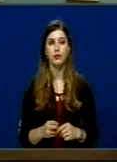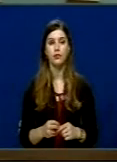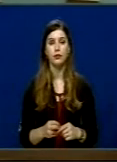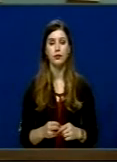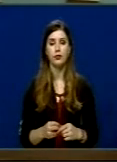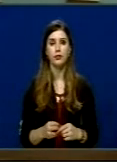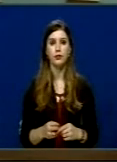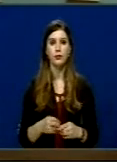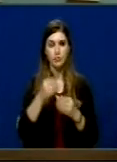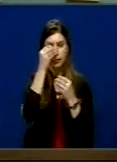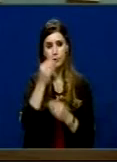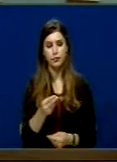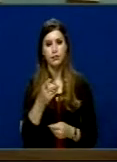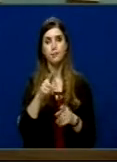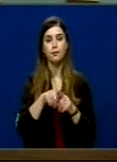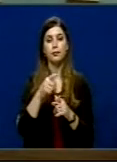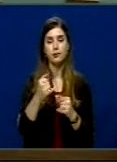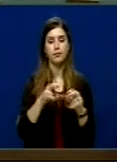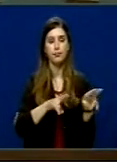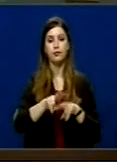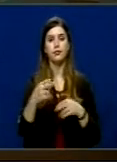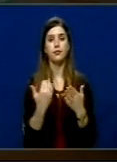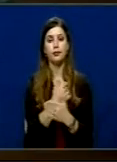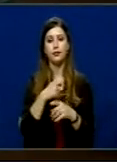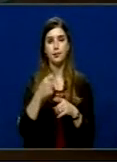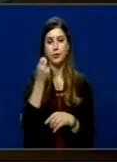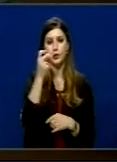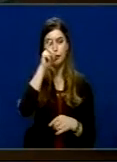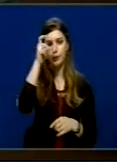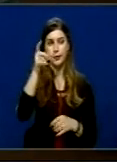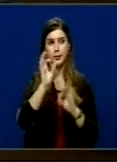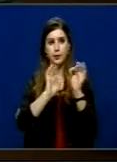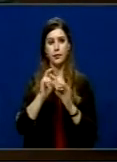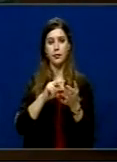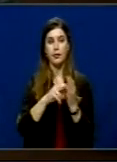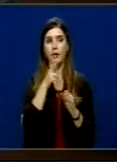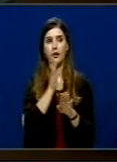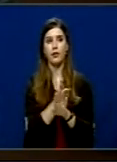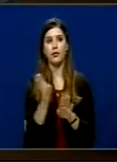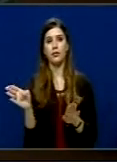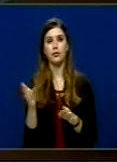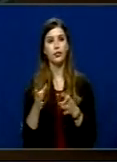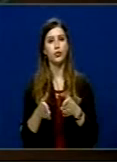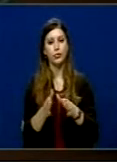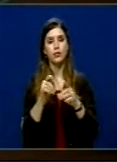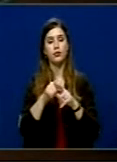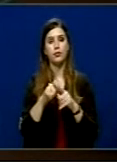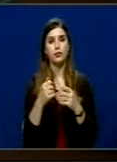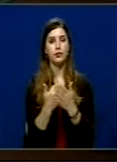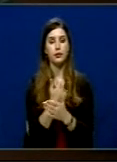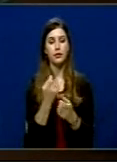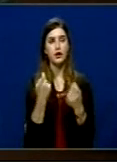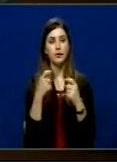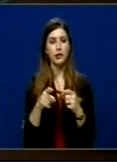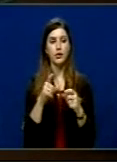Në ndërtimin e magjistrales Prishtinë-Pej është planifikuar të bëhet devijimi trases, përkatësisht në segmentin nga